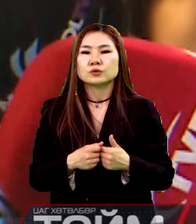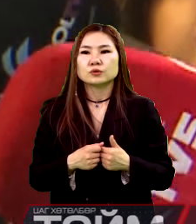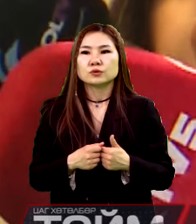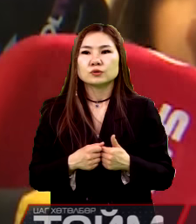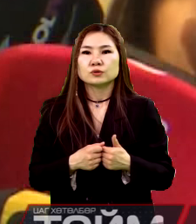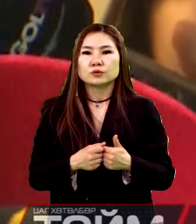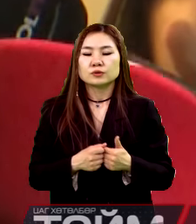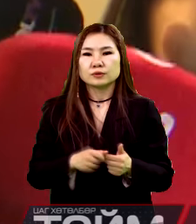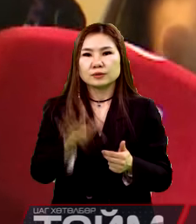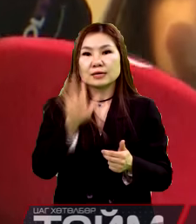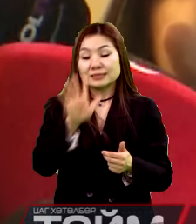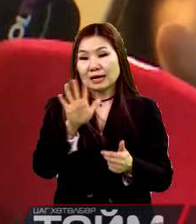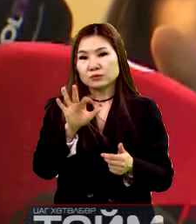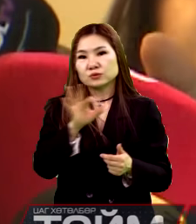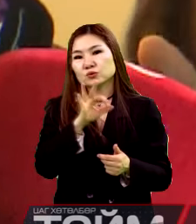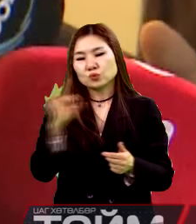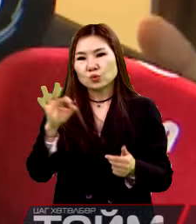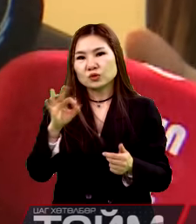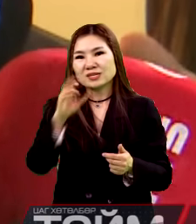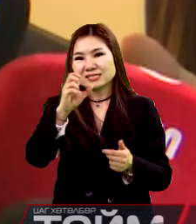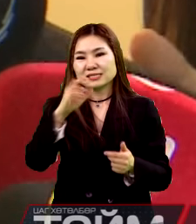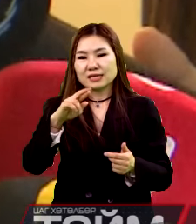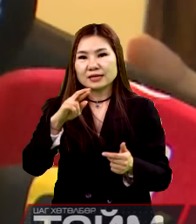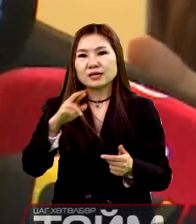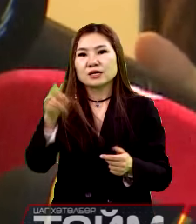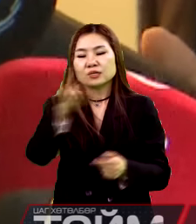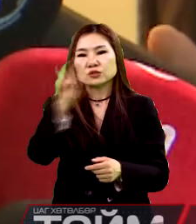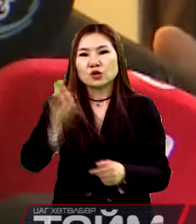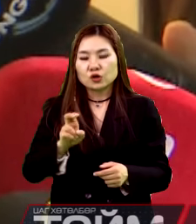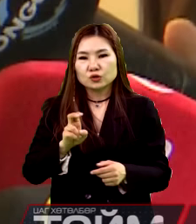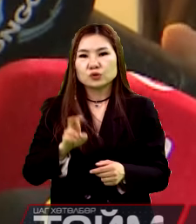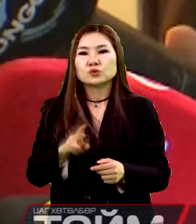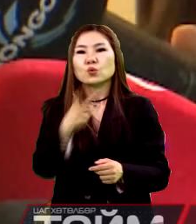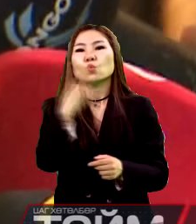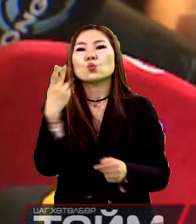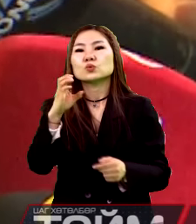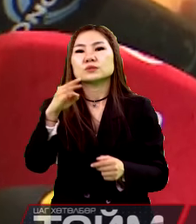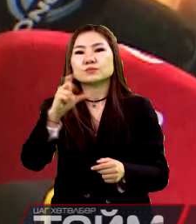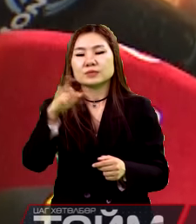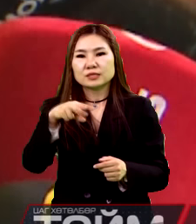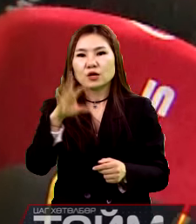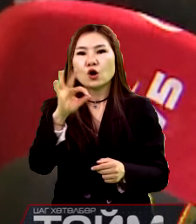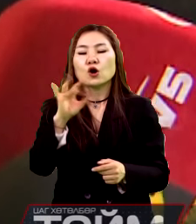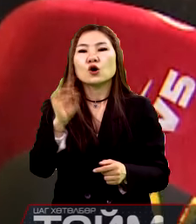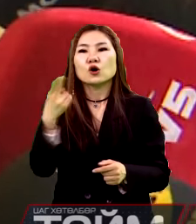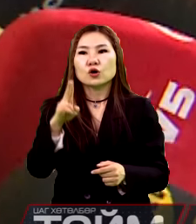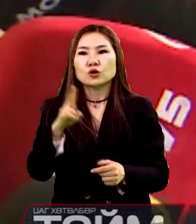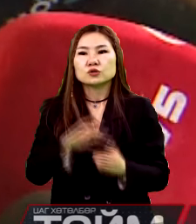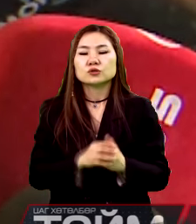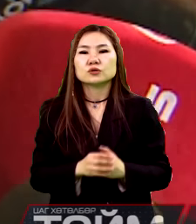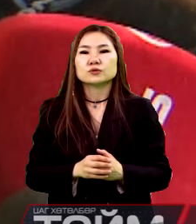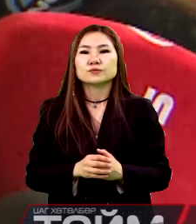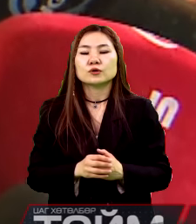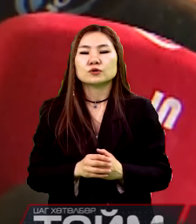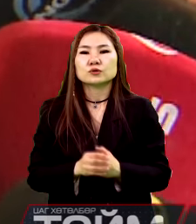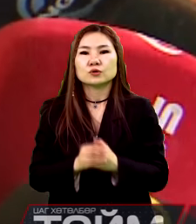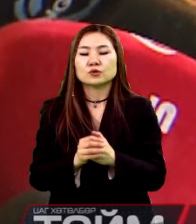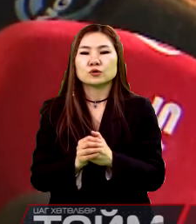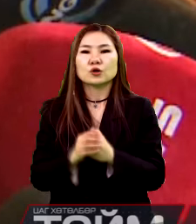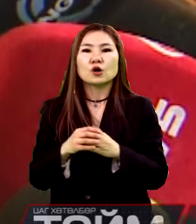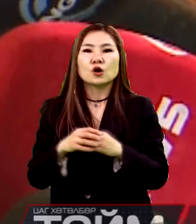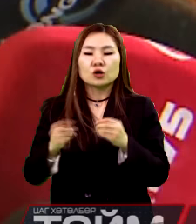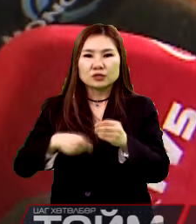хэллээ 500 орчим сая долларыг зарж бий болгосон үүсмэл ордууд өөрөө 100% Эрдэнэт үйлдвэрийн